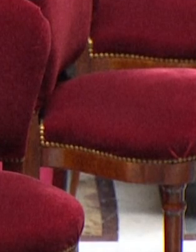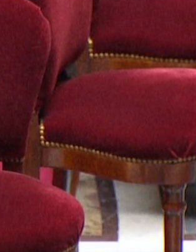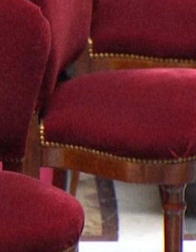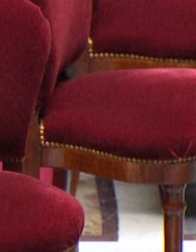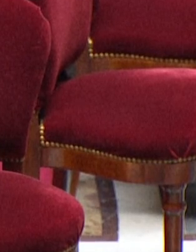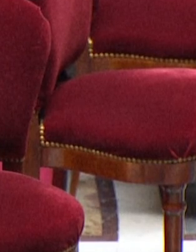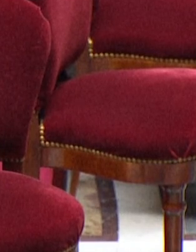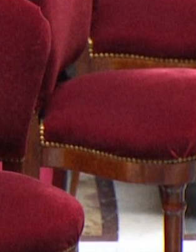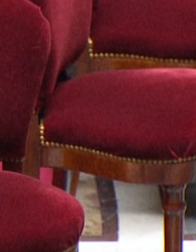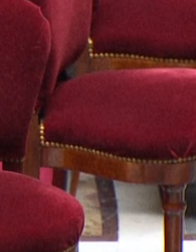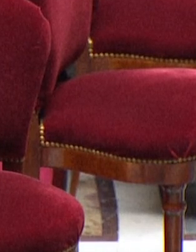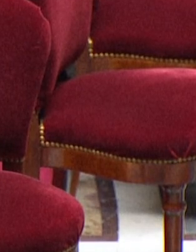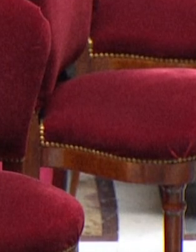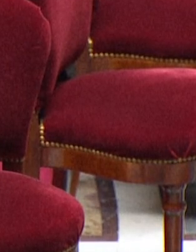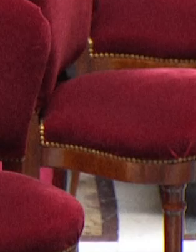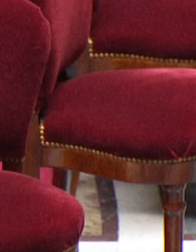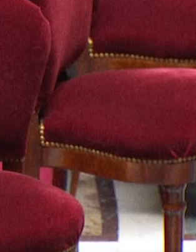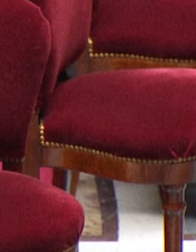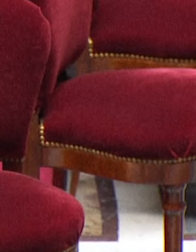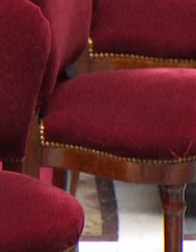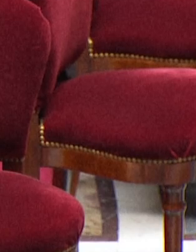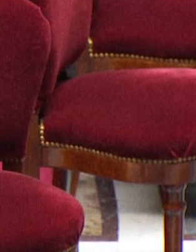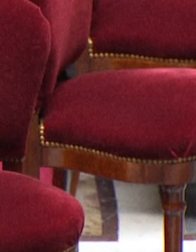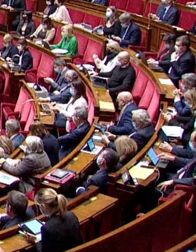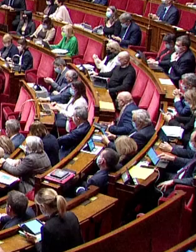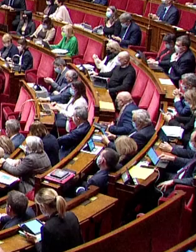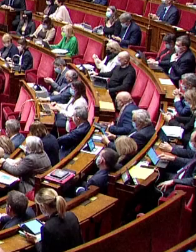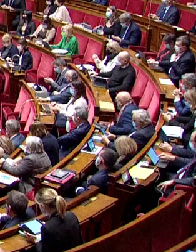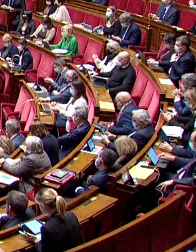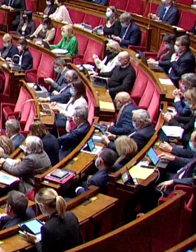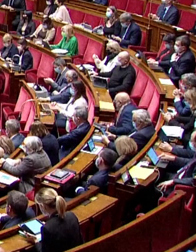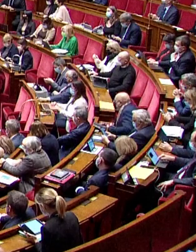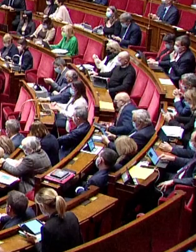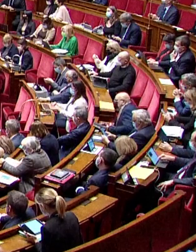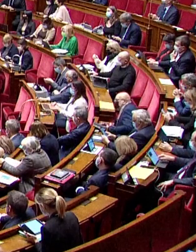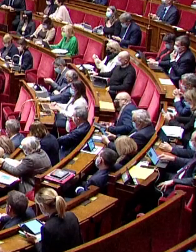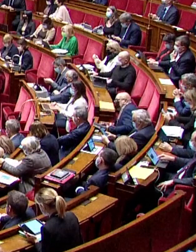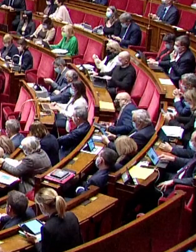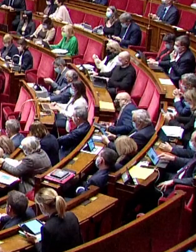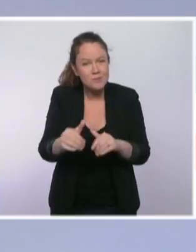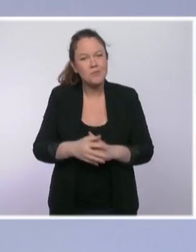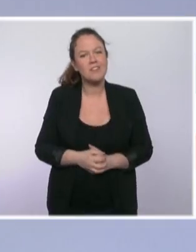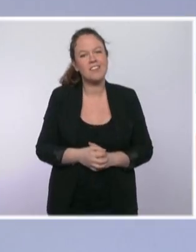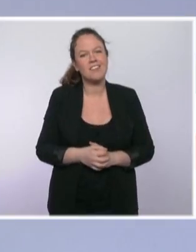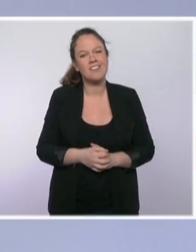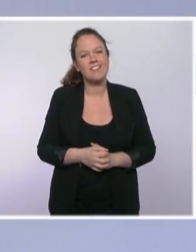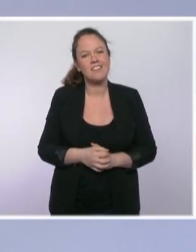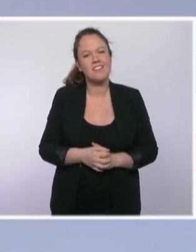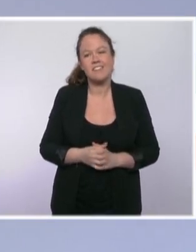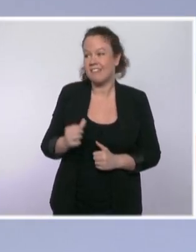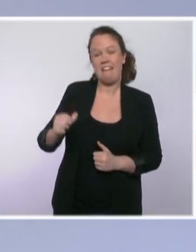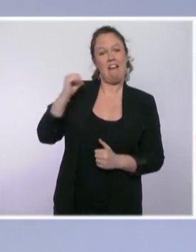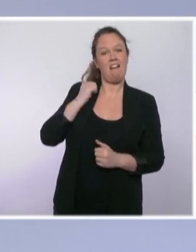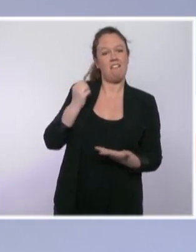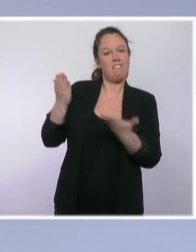non-vaccinés. Face au tollé provoqué par sa déclaration, le porte-parole du gouvernement a défendu le chef de l'État mercredi. Les propos du président